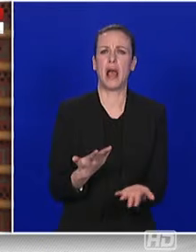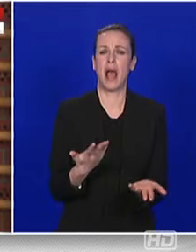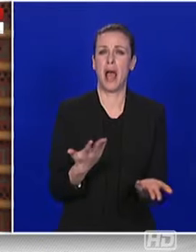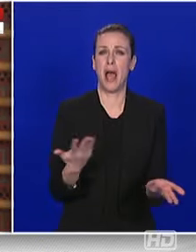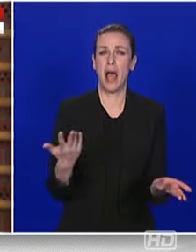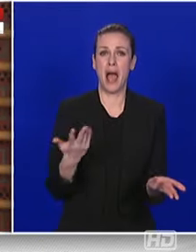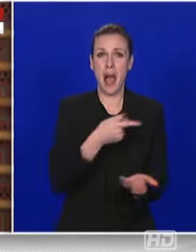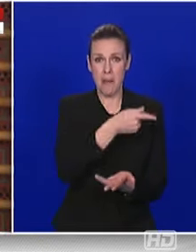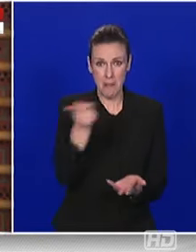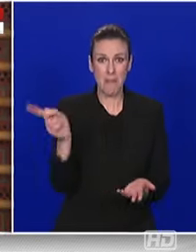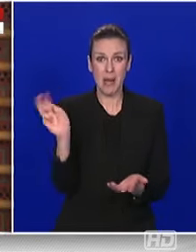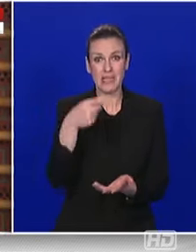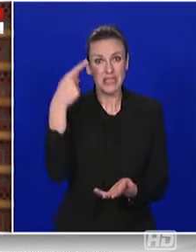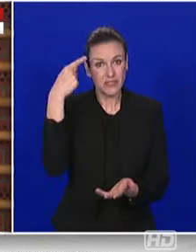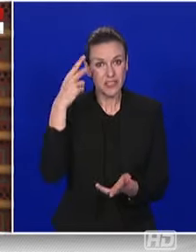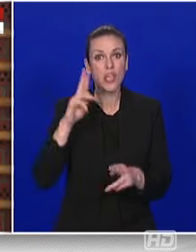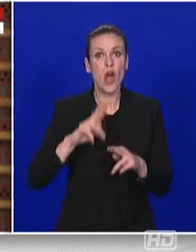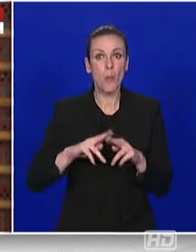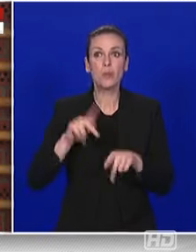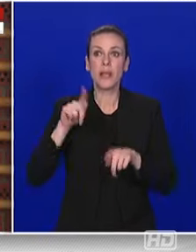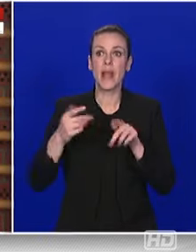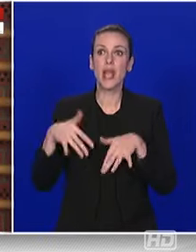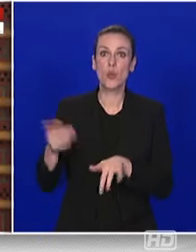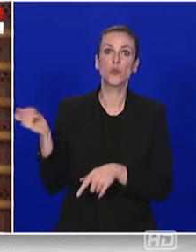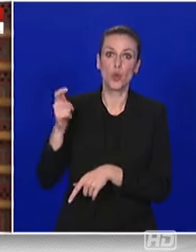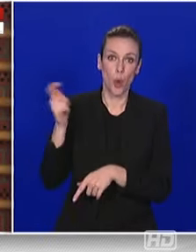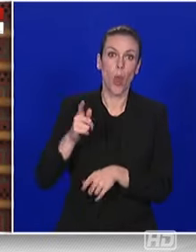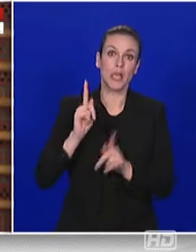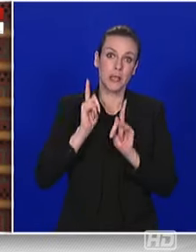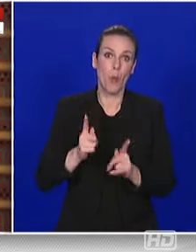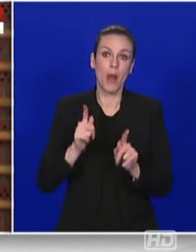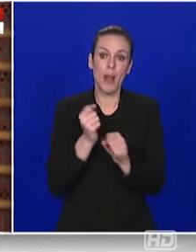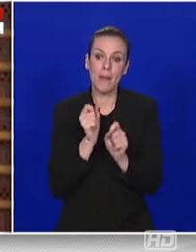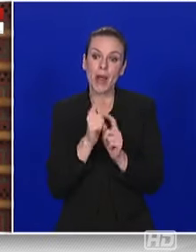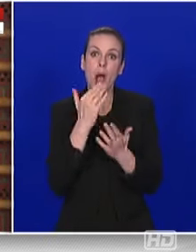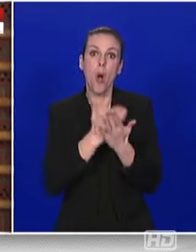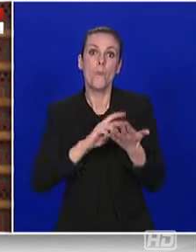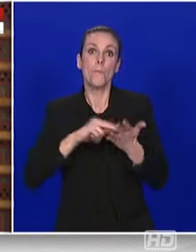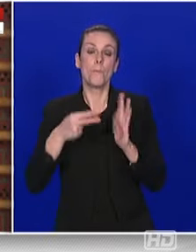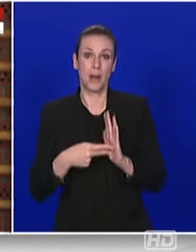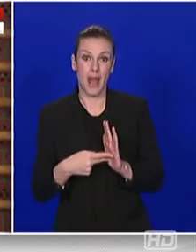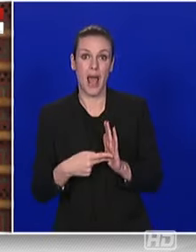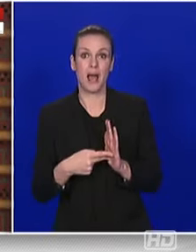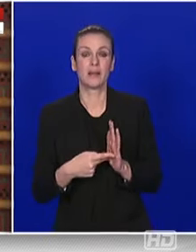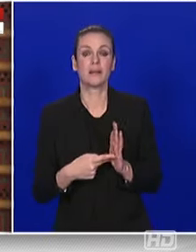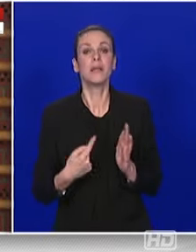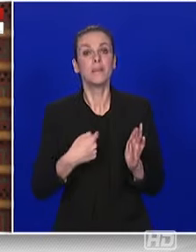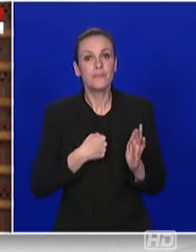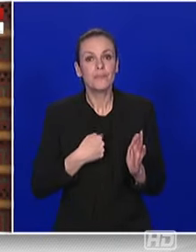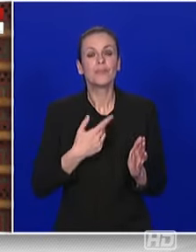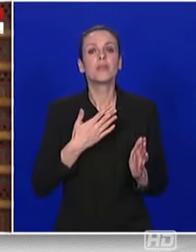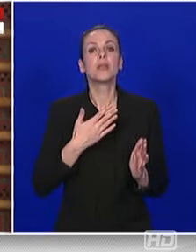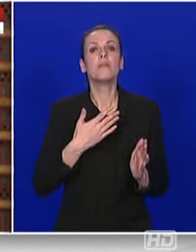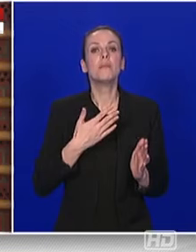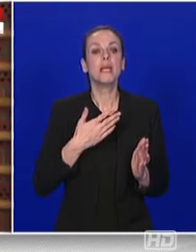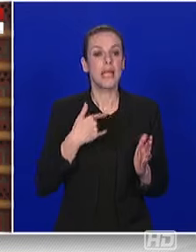svi znaju da će tamo ipak netko doći. Dakle, radi se na provedbi tih